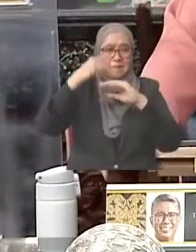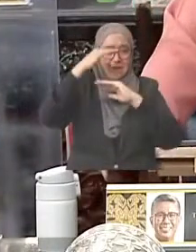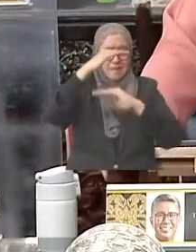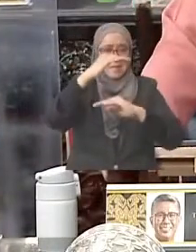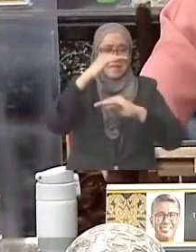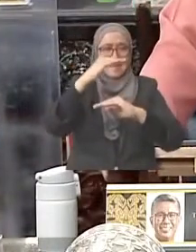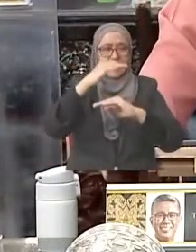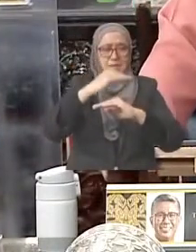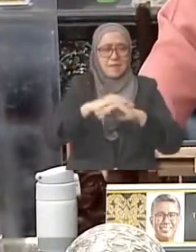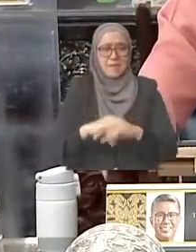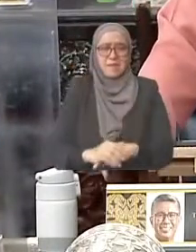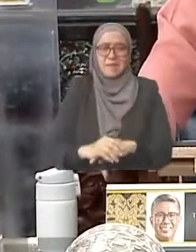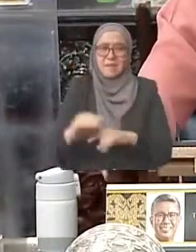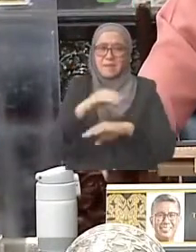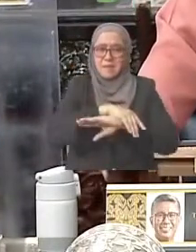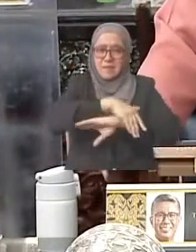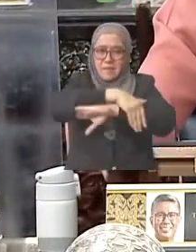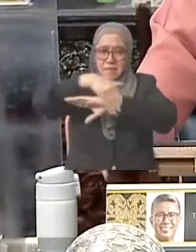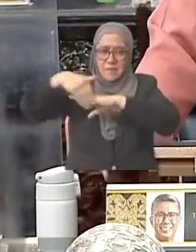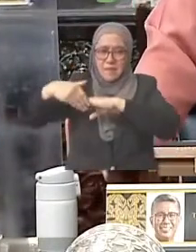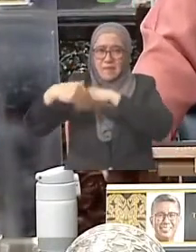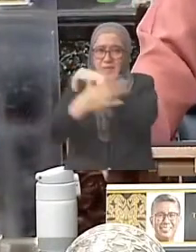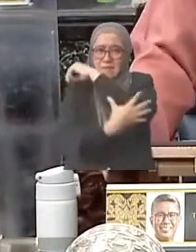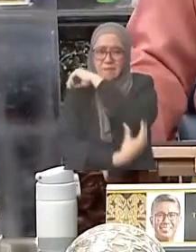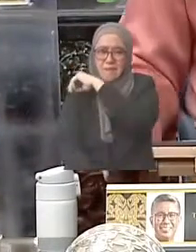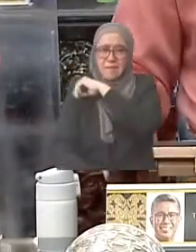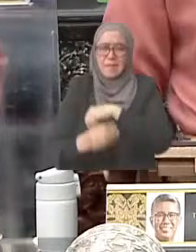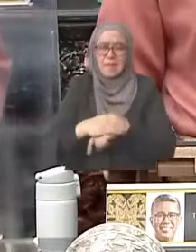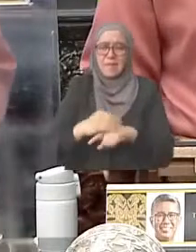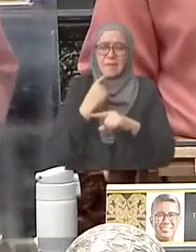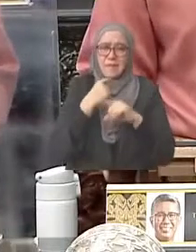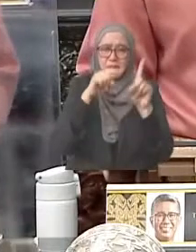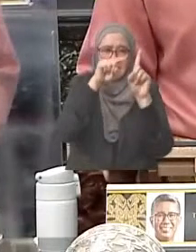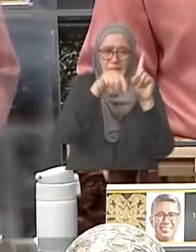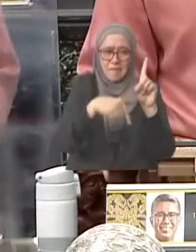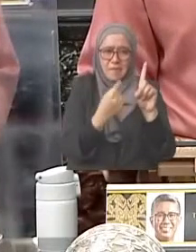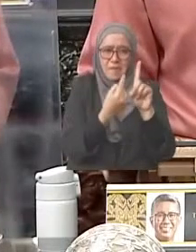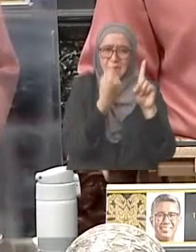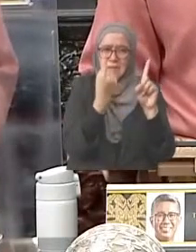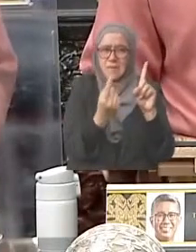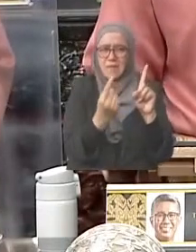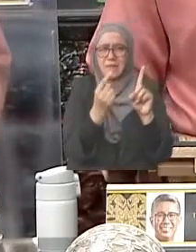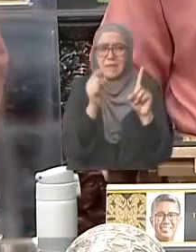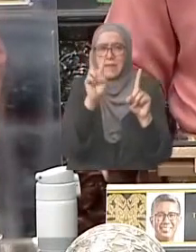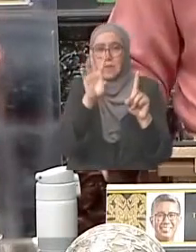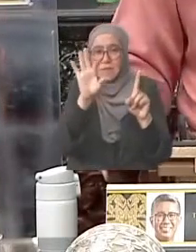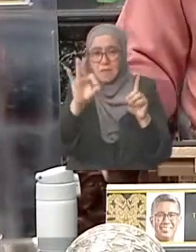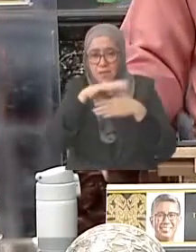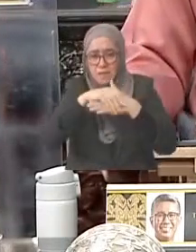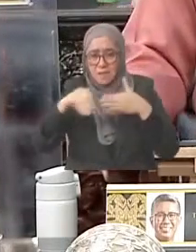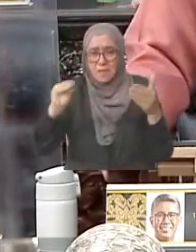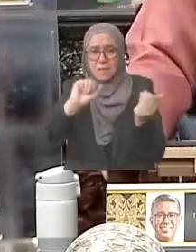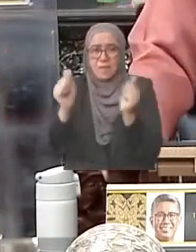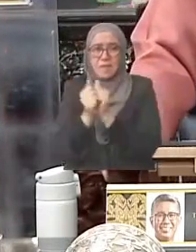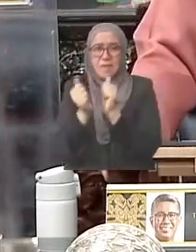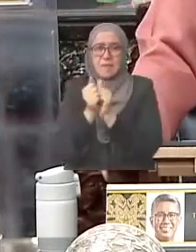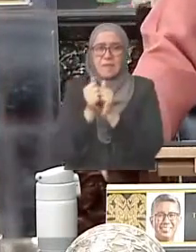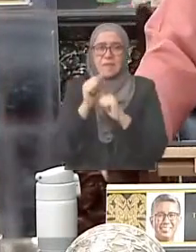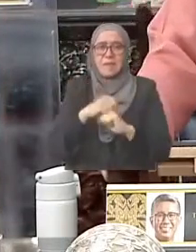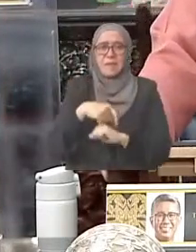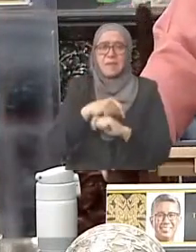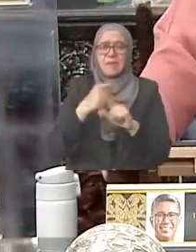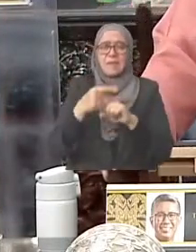2019 yaitu 1169 Ringgit berbanding pjg 2016 yaitu